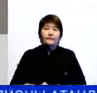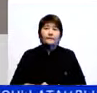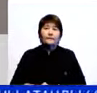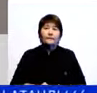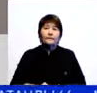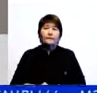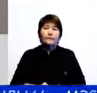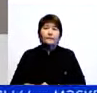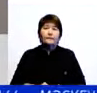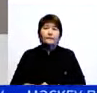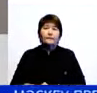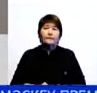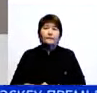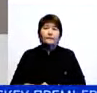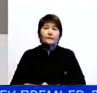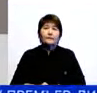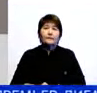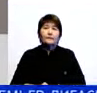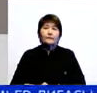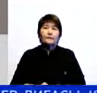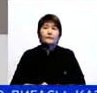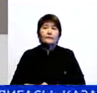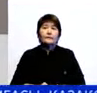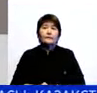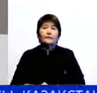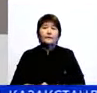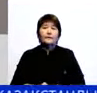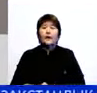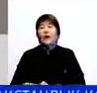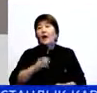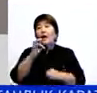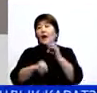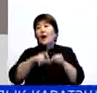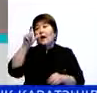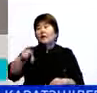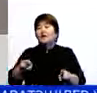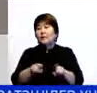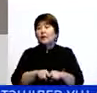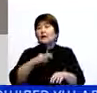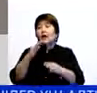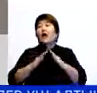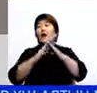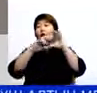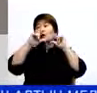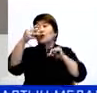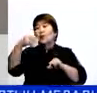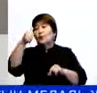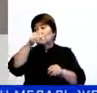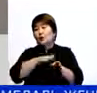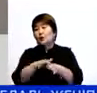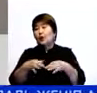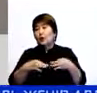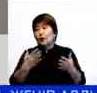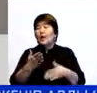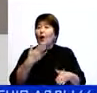the 30th anniversary of a joint adventure in space. Ғарышкерлеріміздің бірге ғарышқа ұшқанына 30 жыл толуын тойлап